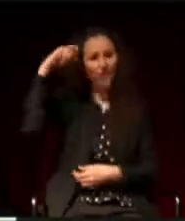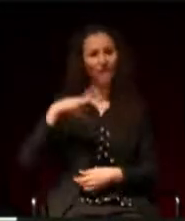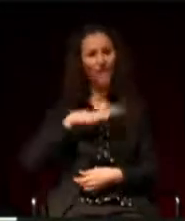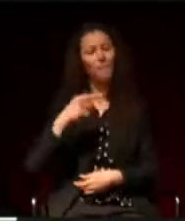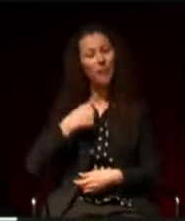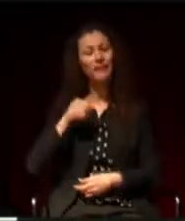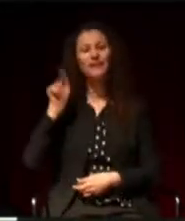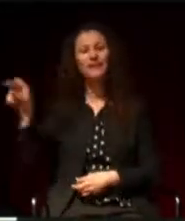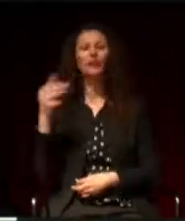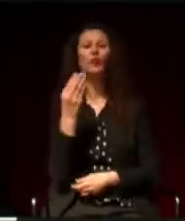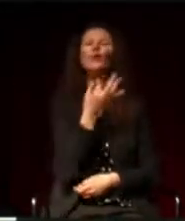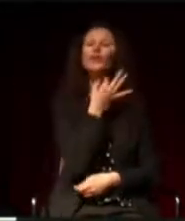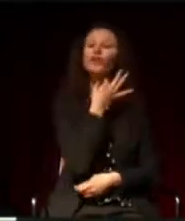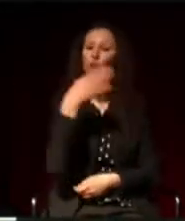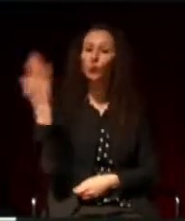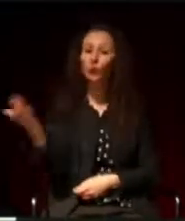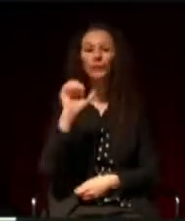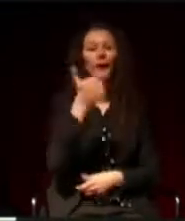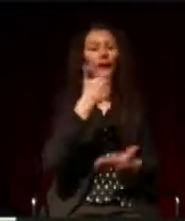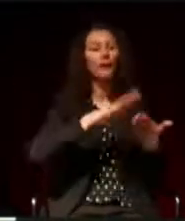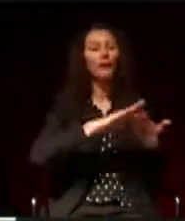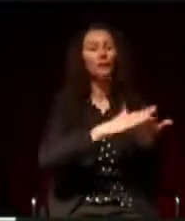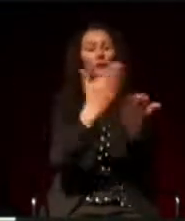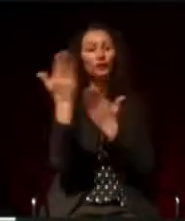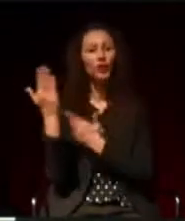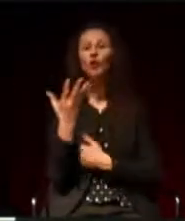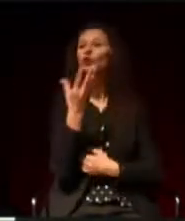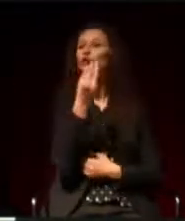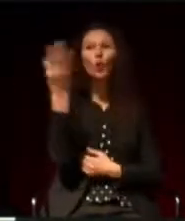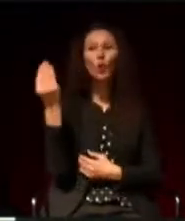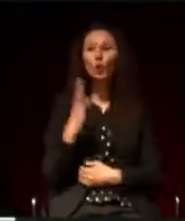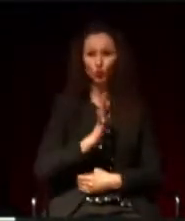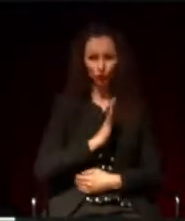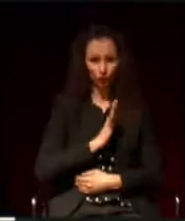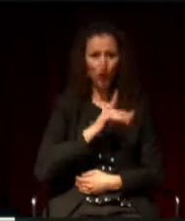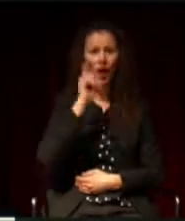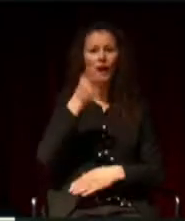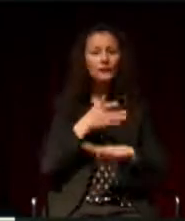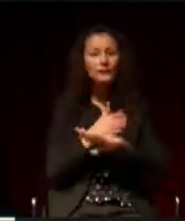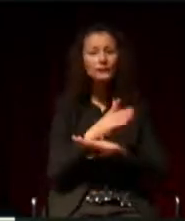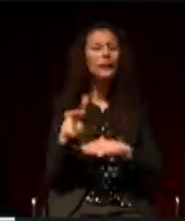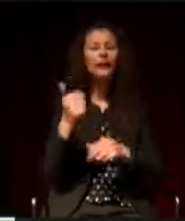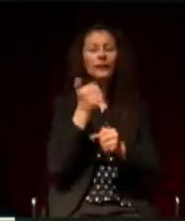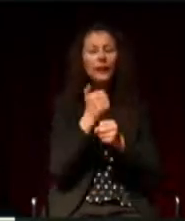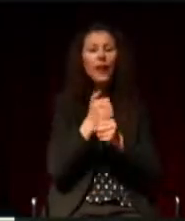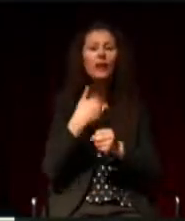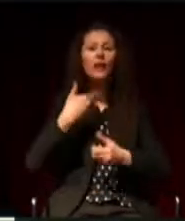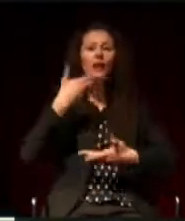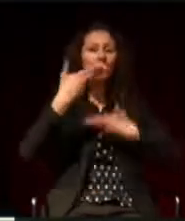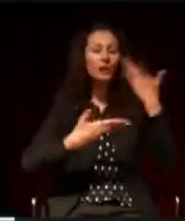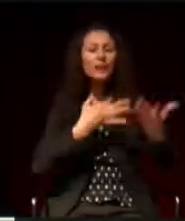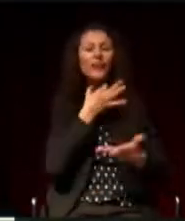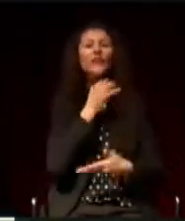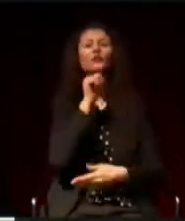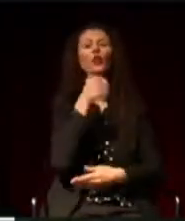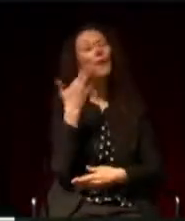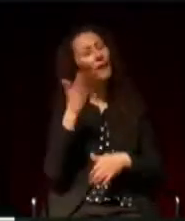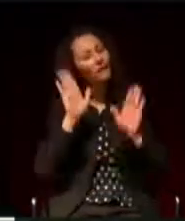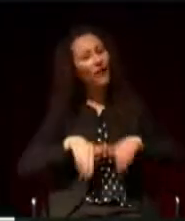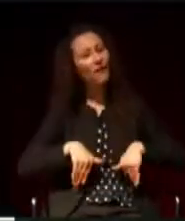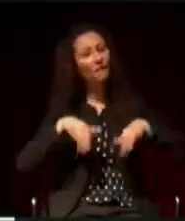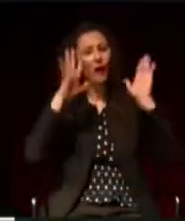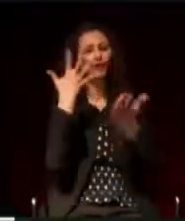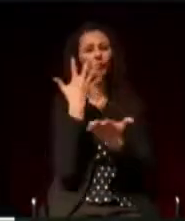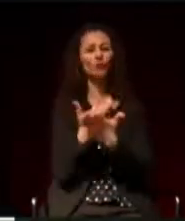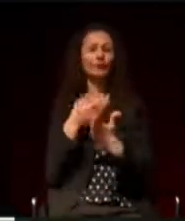Ben de size çok teşekkür ediyorum. Değerli arkadaşlar, çoğunluğumuz var. Aslında genel olarak bunu ifade etmeye ihtiyaç duymuyorum ama ne olur ne